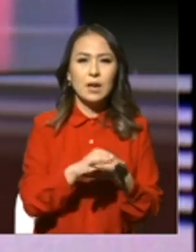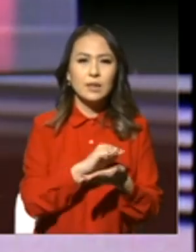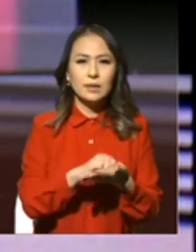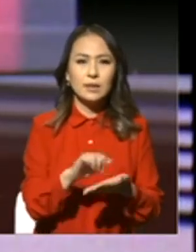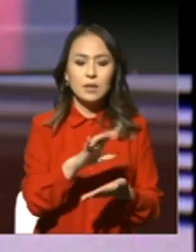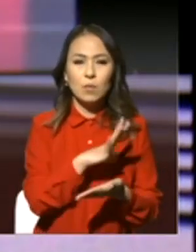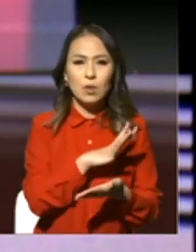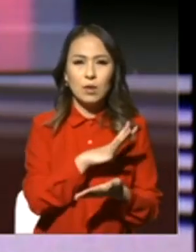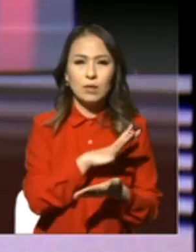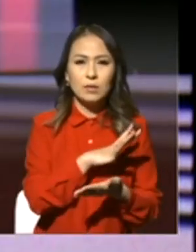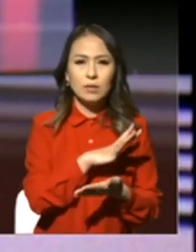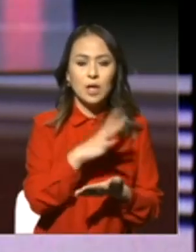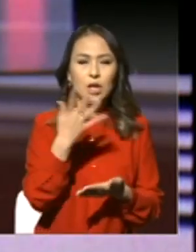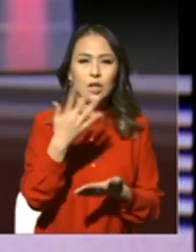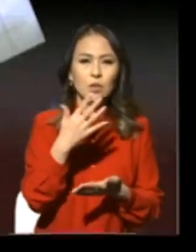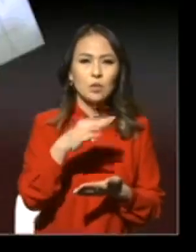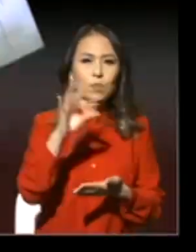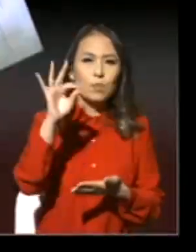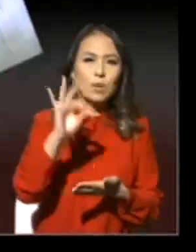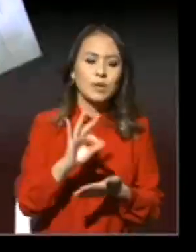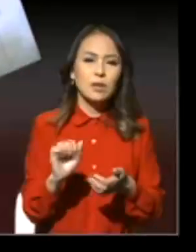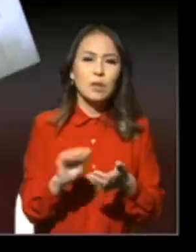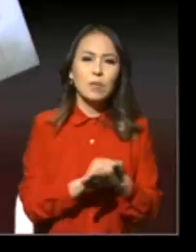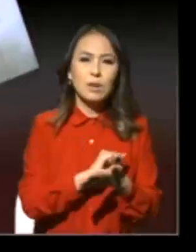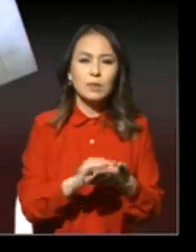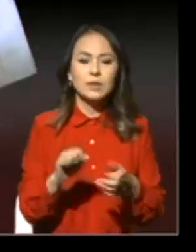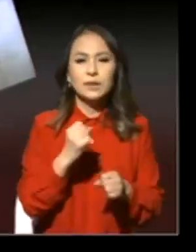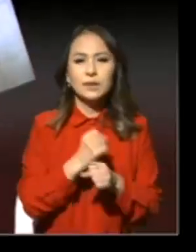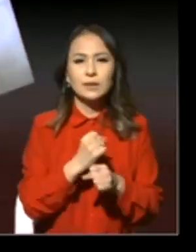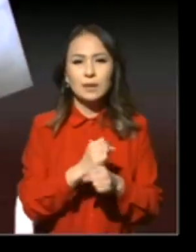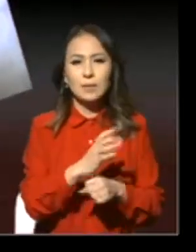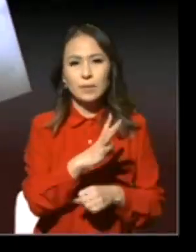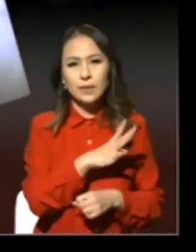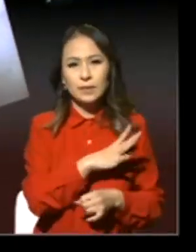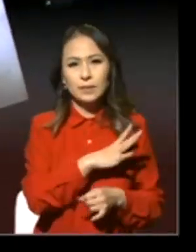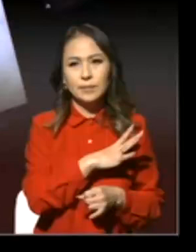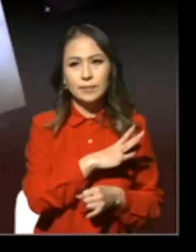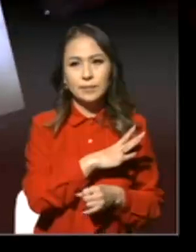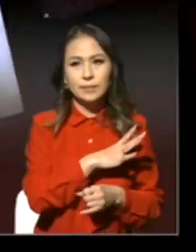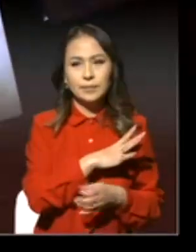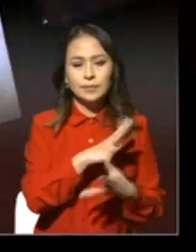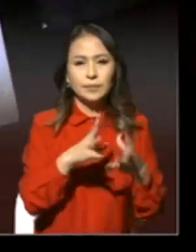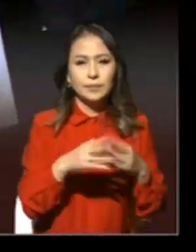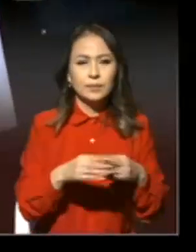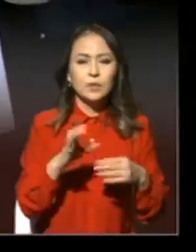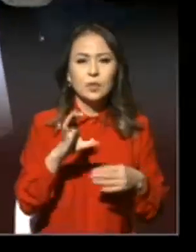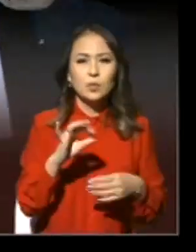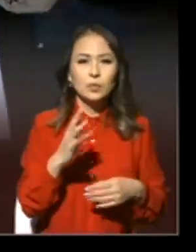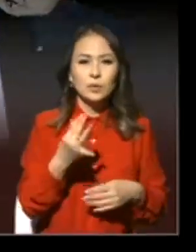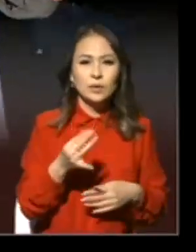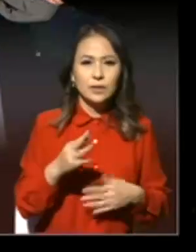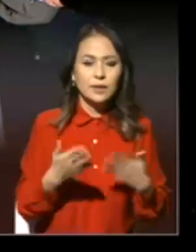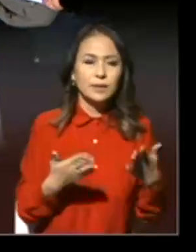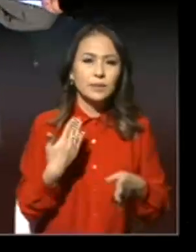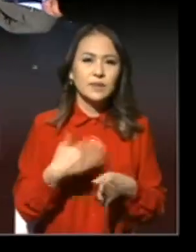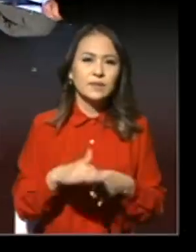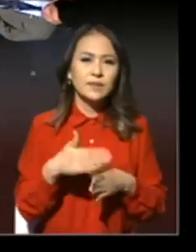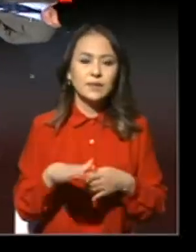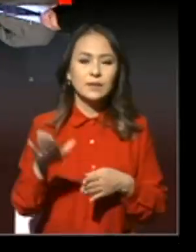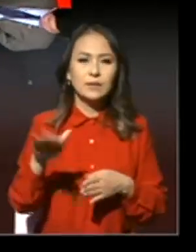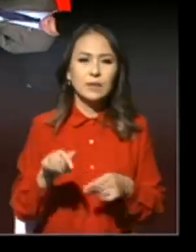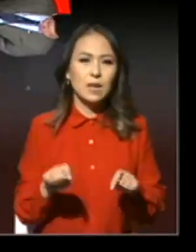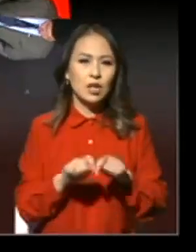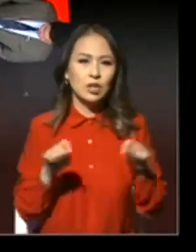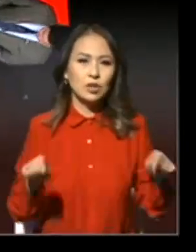бәрі емес енді 50%-да бәрі қағазда шығатын болды. Олар тек қана ана субсидия немесе несиелерді аламыз деп